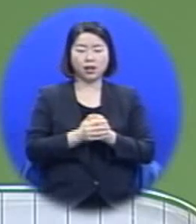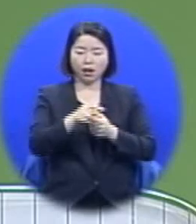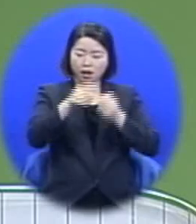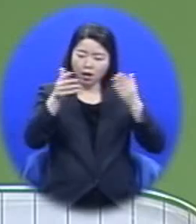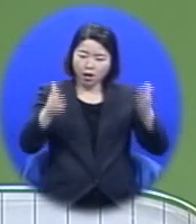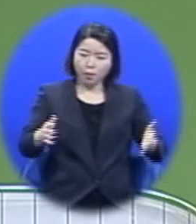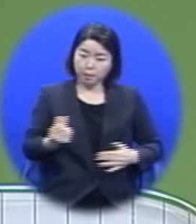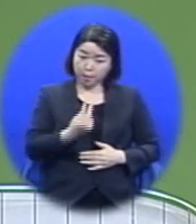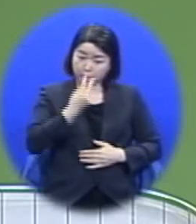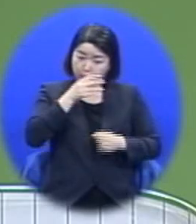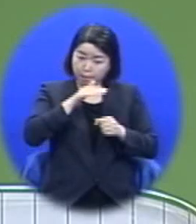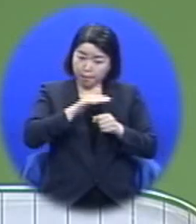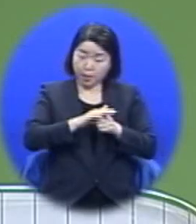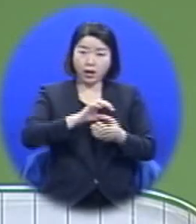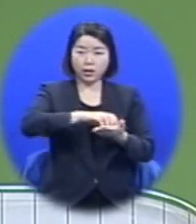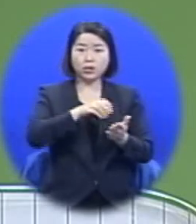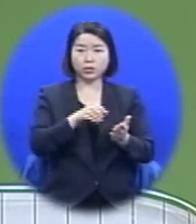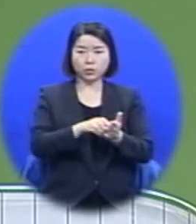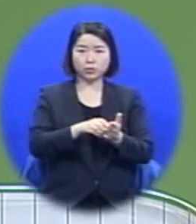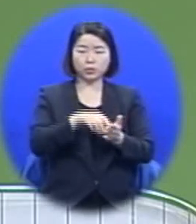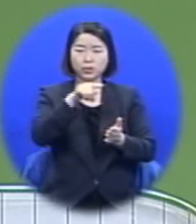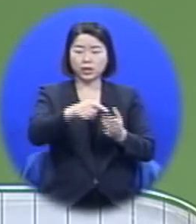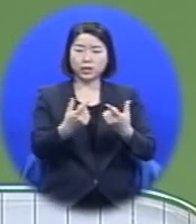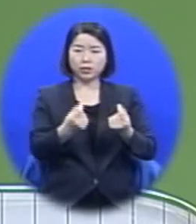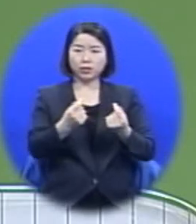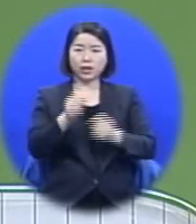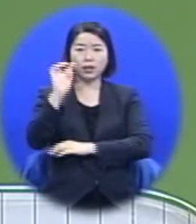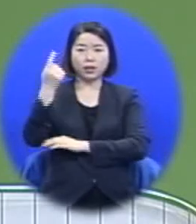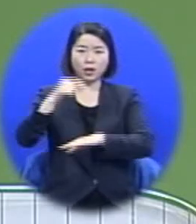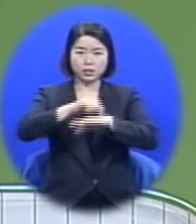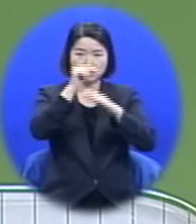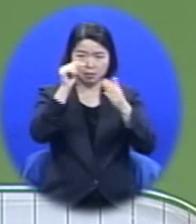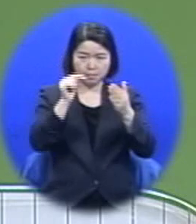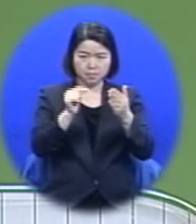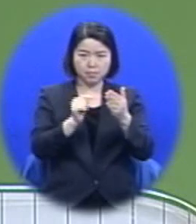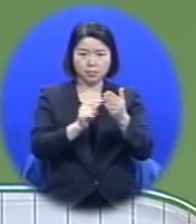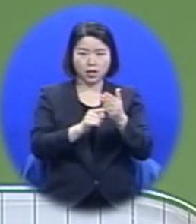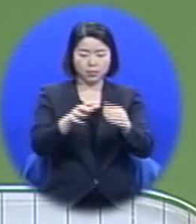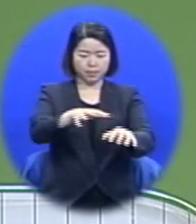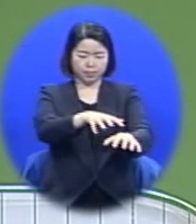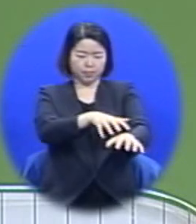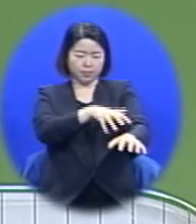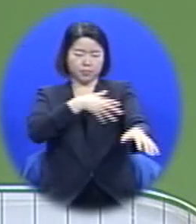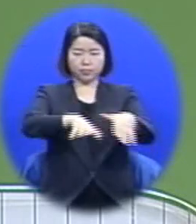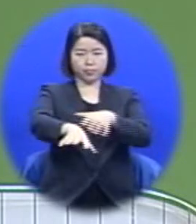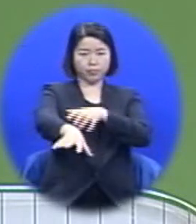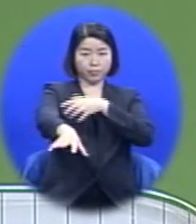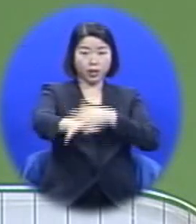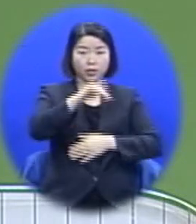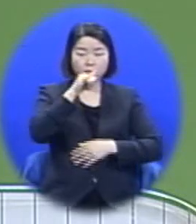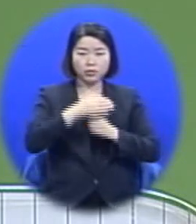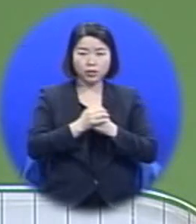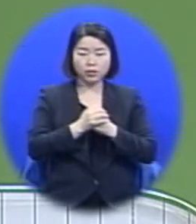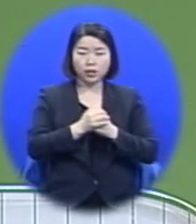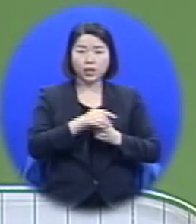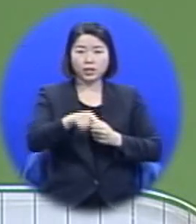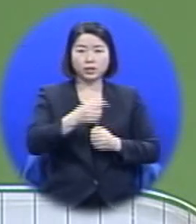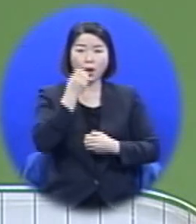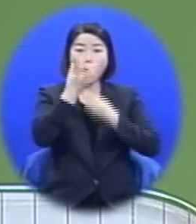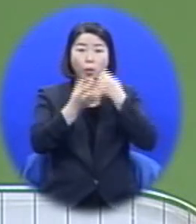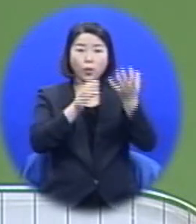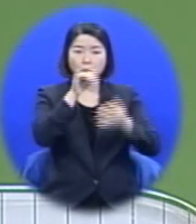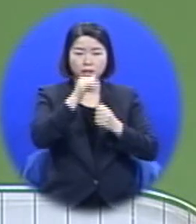정도로 그렇게 다윗이 마음이 거나 전율 하는거 그리고 그가 고백합니다